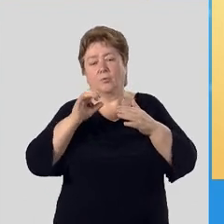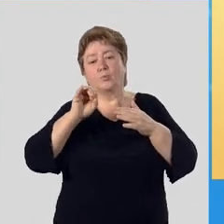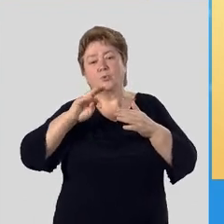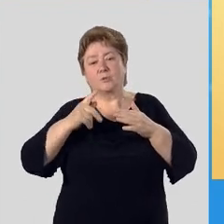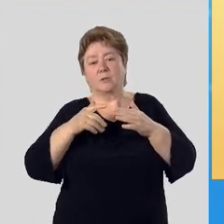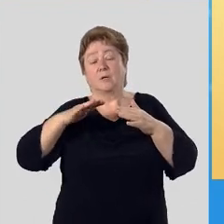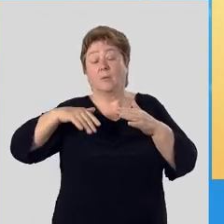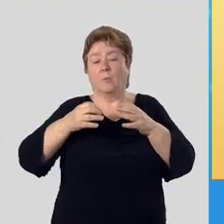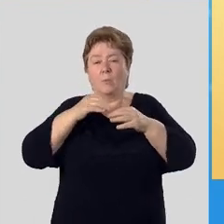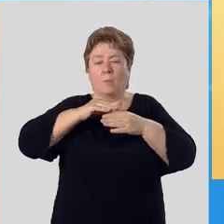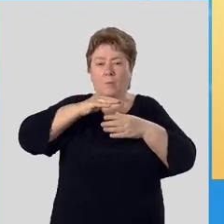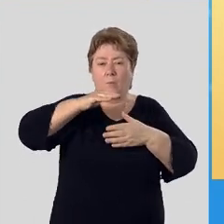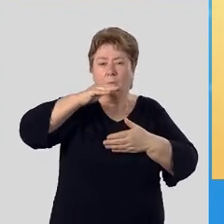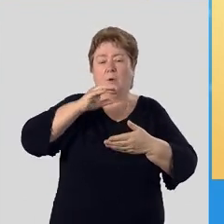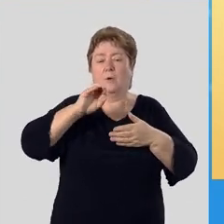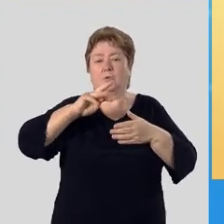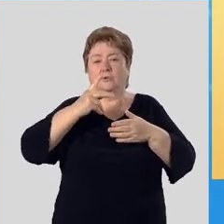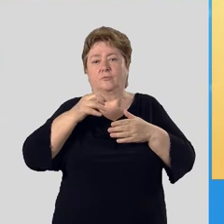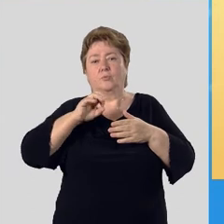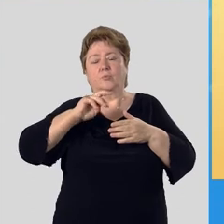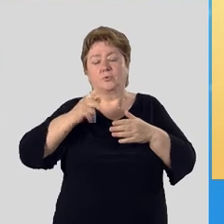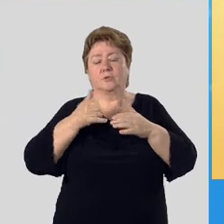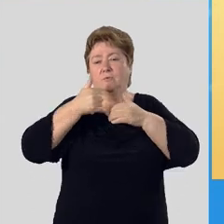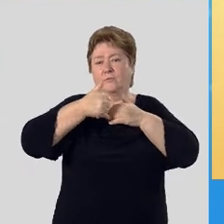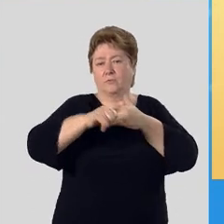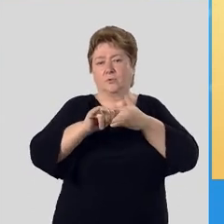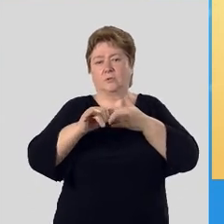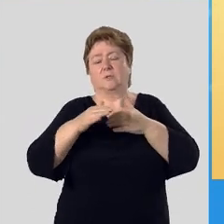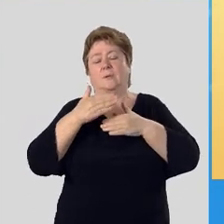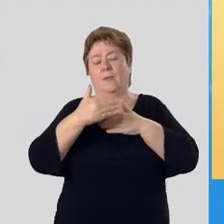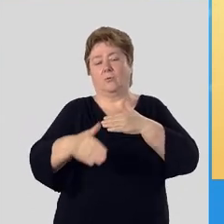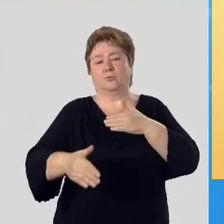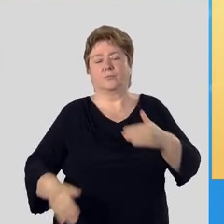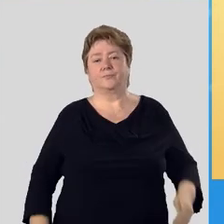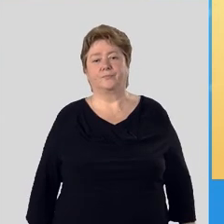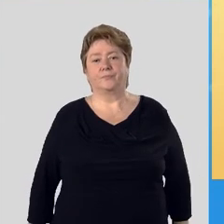пузырь. После накопления в мочевом пузыре она выводится наружу.